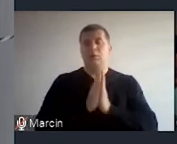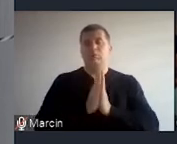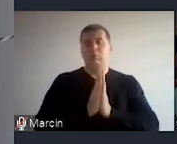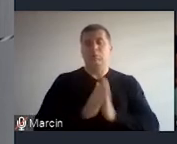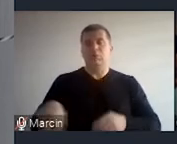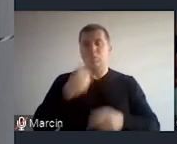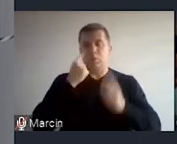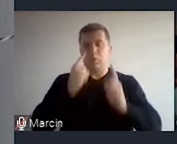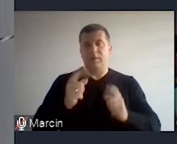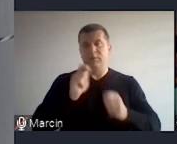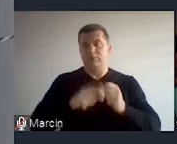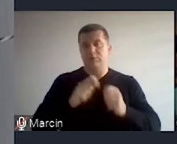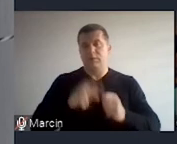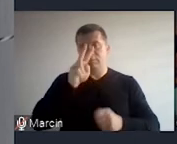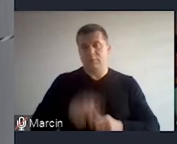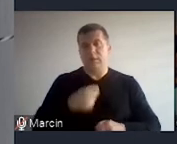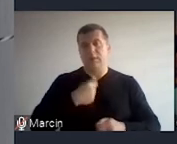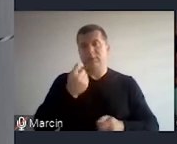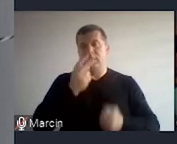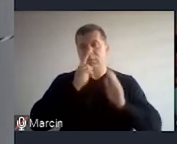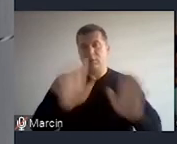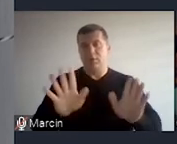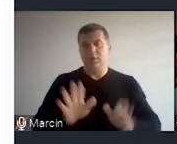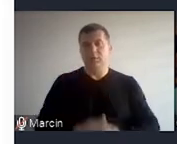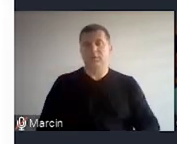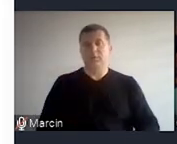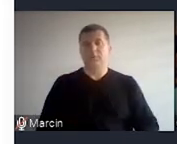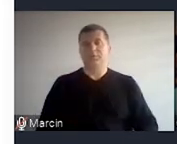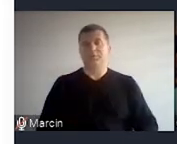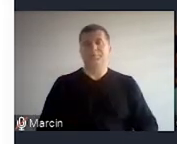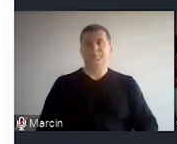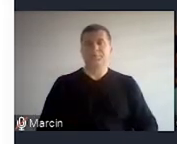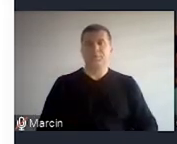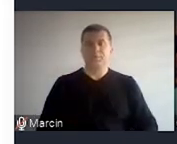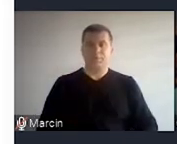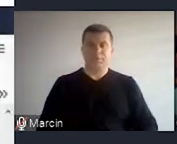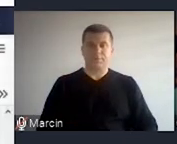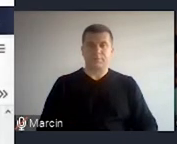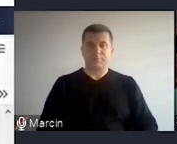uważnie śledzić. Będę Państwu teraz pokazywał zakres tego zagadnienia.